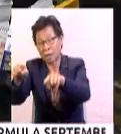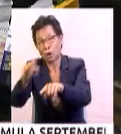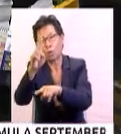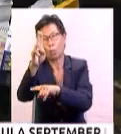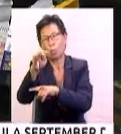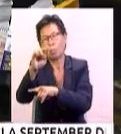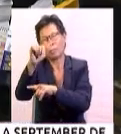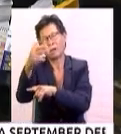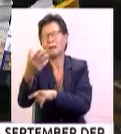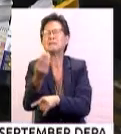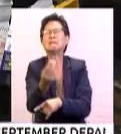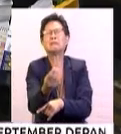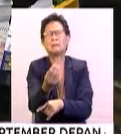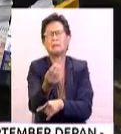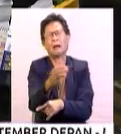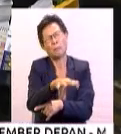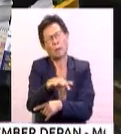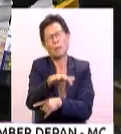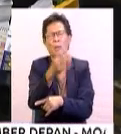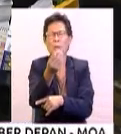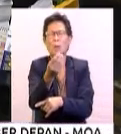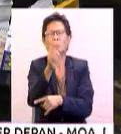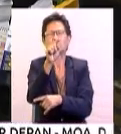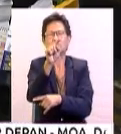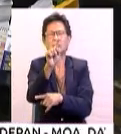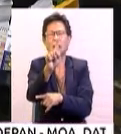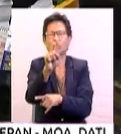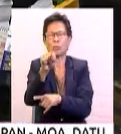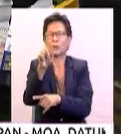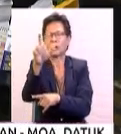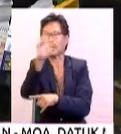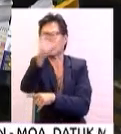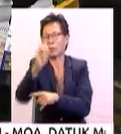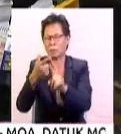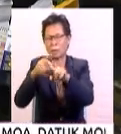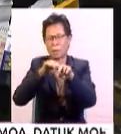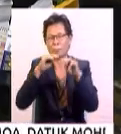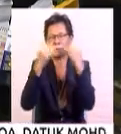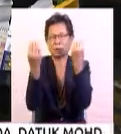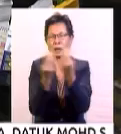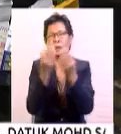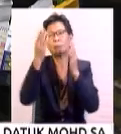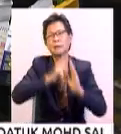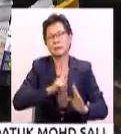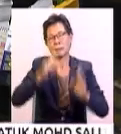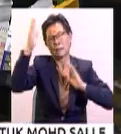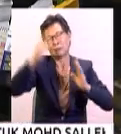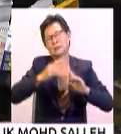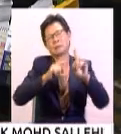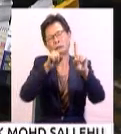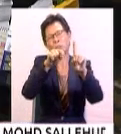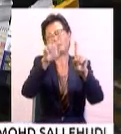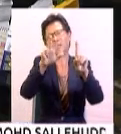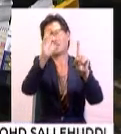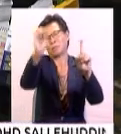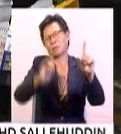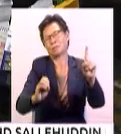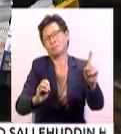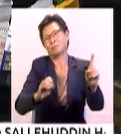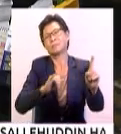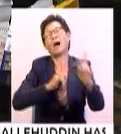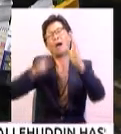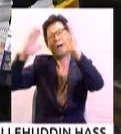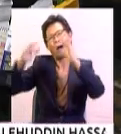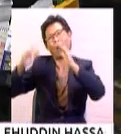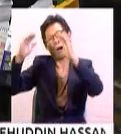masih kurang lagi, baru hampir 1.3% daripada masyarakat Islam di Malaysia. Jadi besar harapan saya